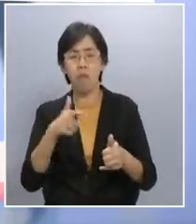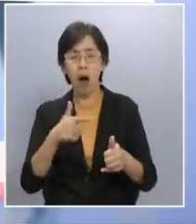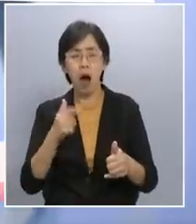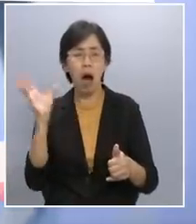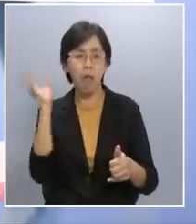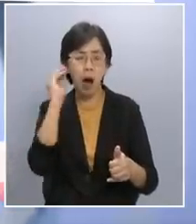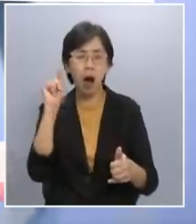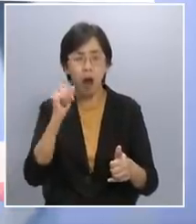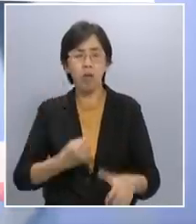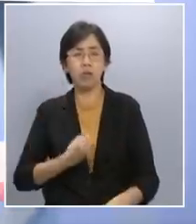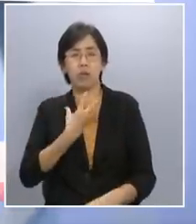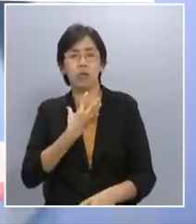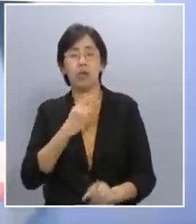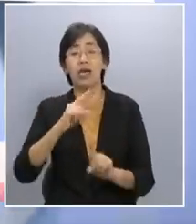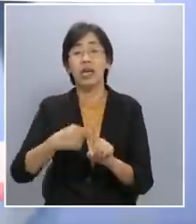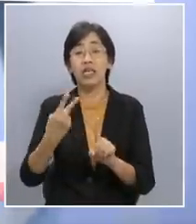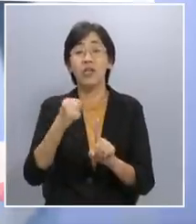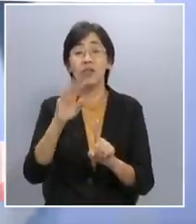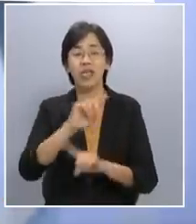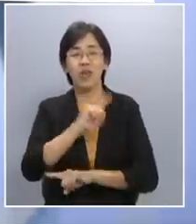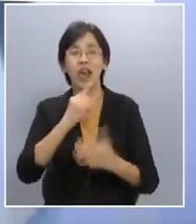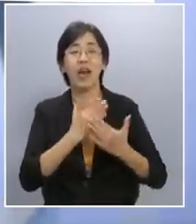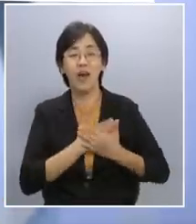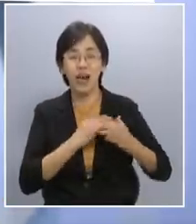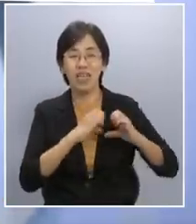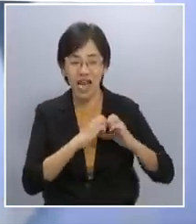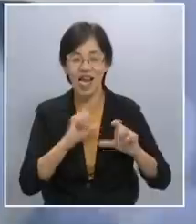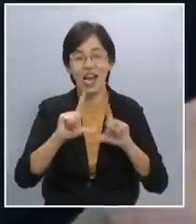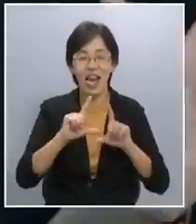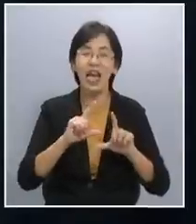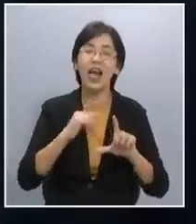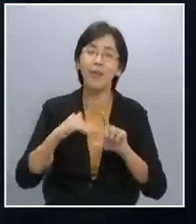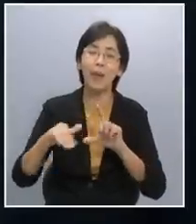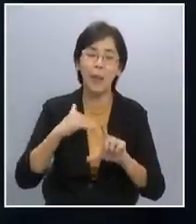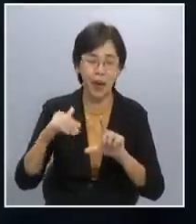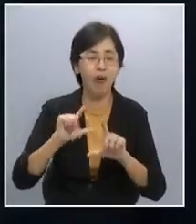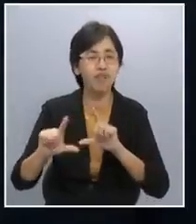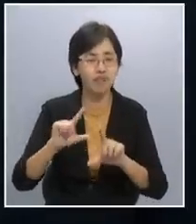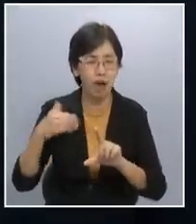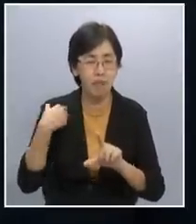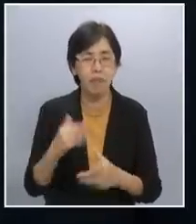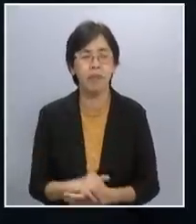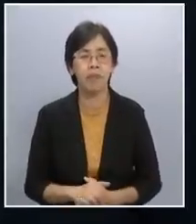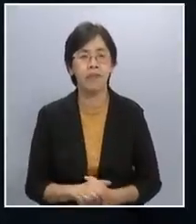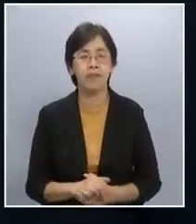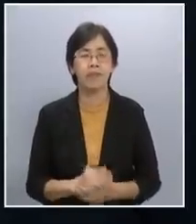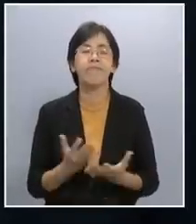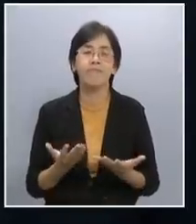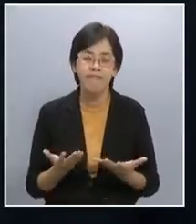14กุมภาเนี่ยวันวาเลนไทน์ก็ยังได้ส่งไลน์กันอยู ่เนี่ยนะครับผู้ชมครับ